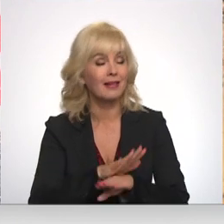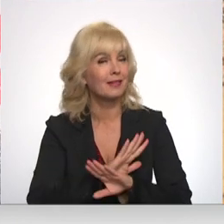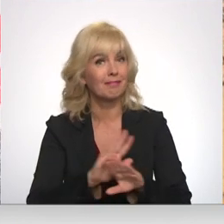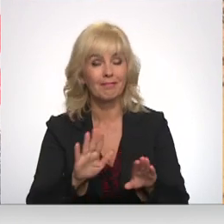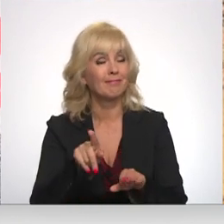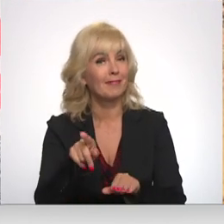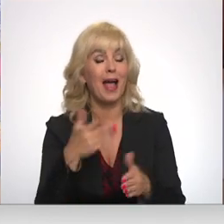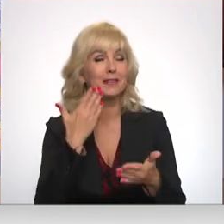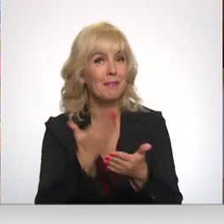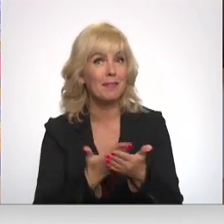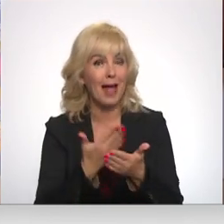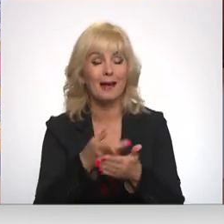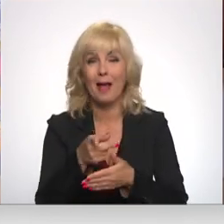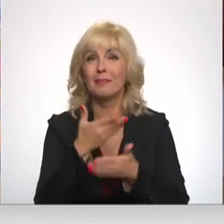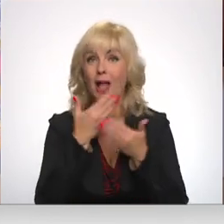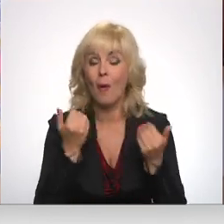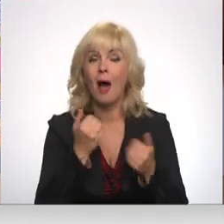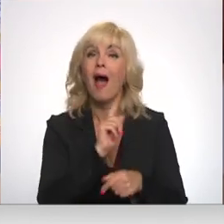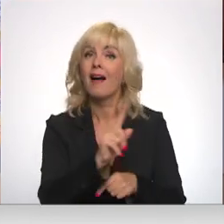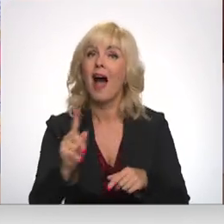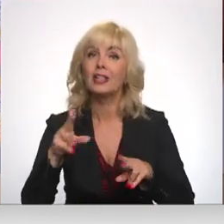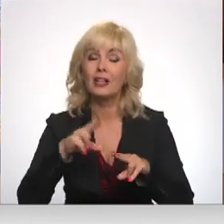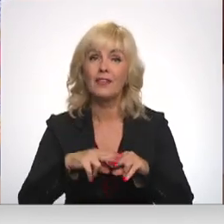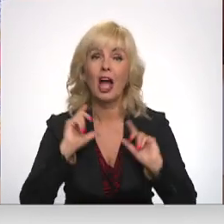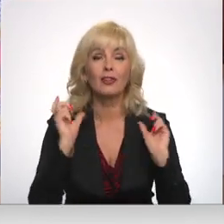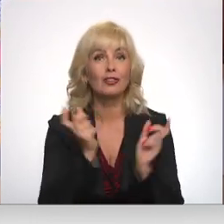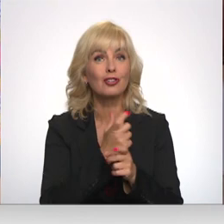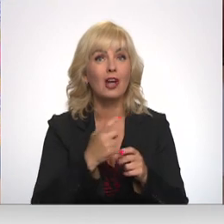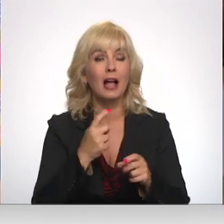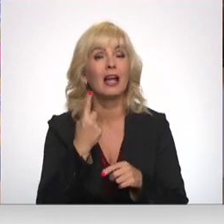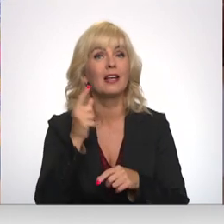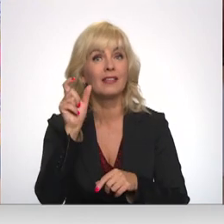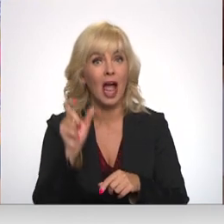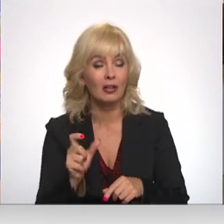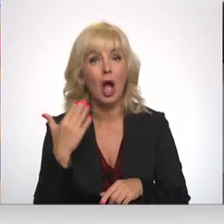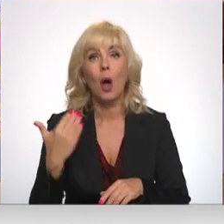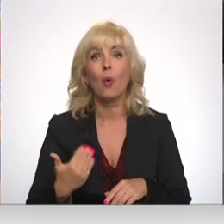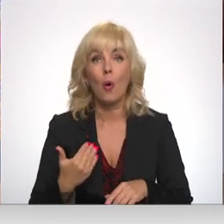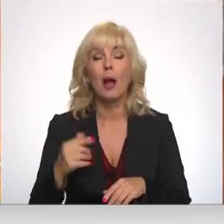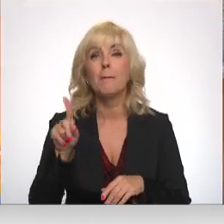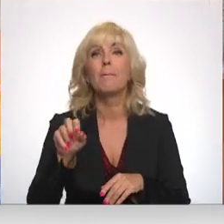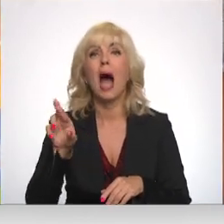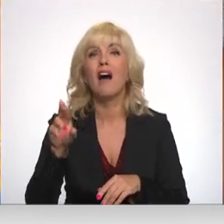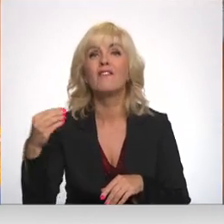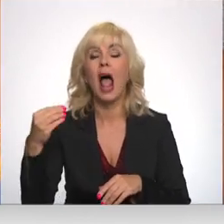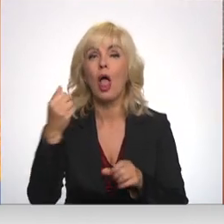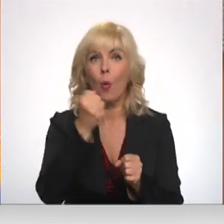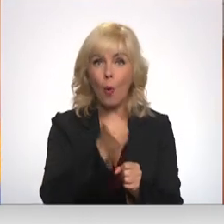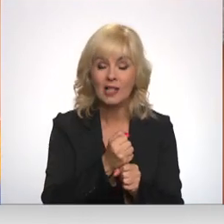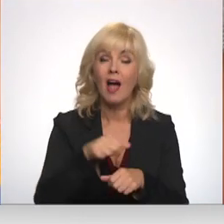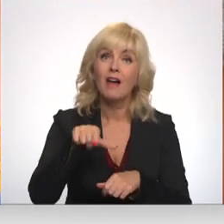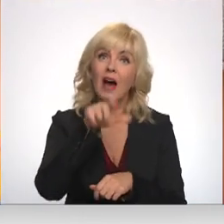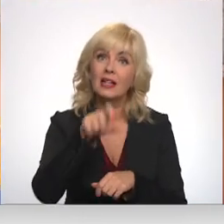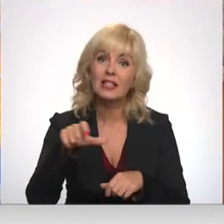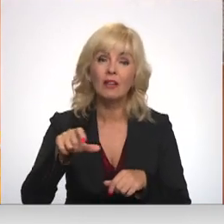fantastisks pierādījums, ka tā nav. Ikvienā vietā Šalle ir aptuveni nedēļu. Kuldīgā tā nonāca no Pāvilostas. Lai pēc iespējas vairāk